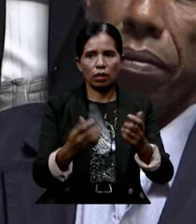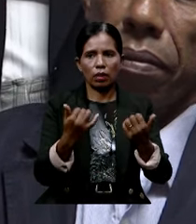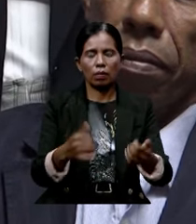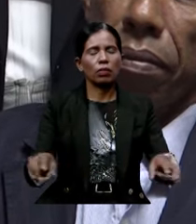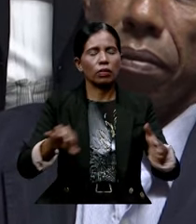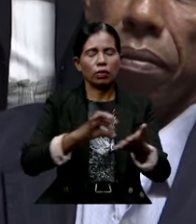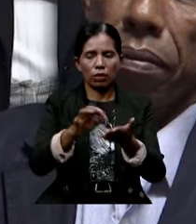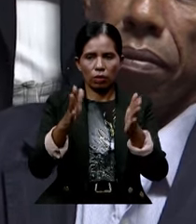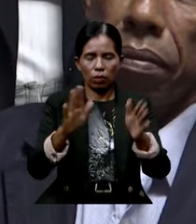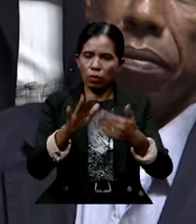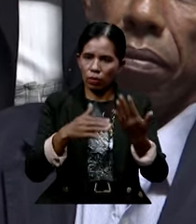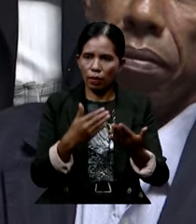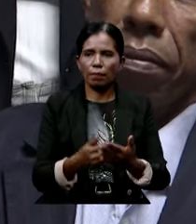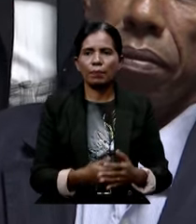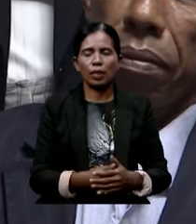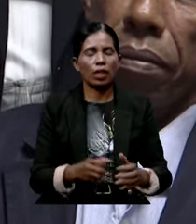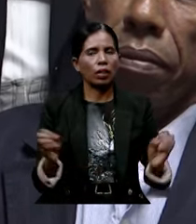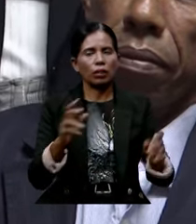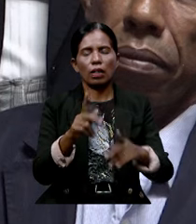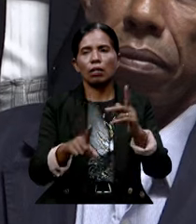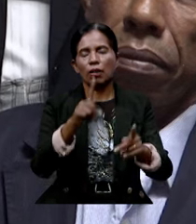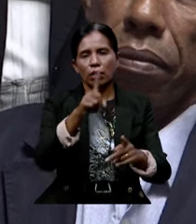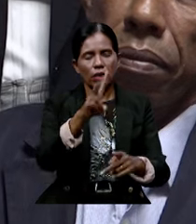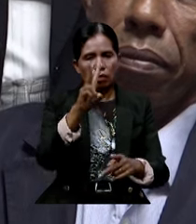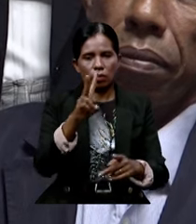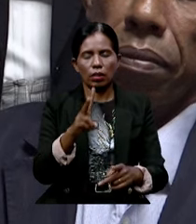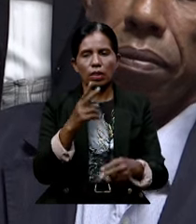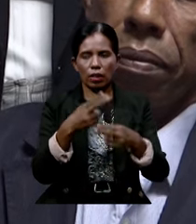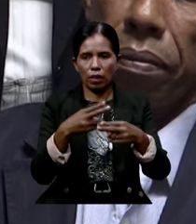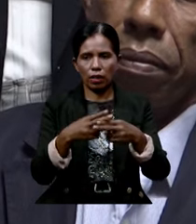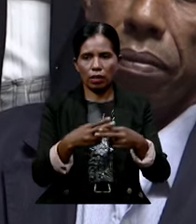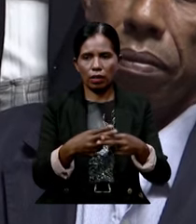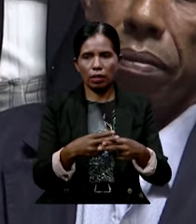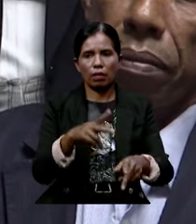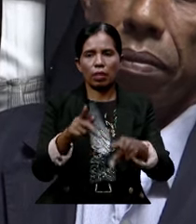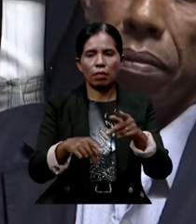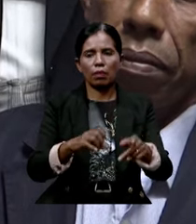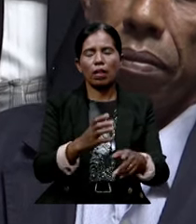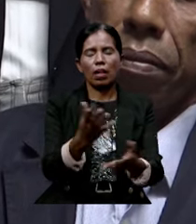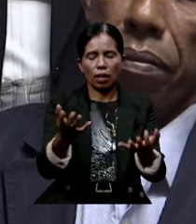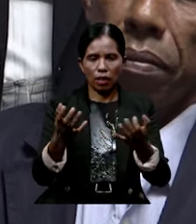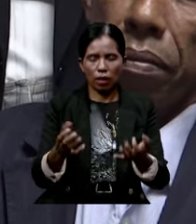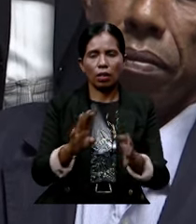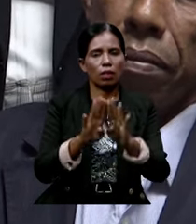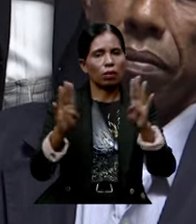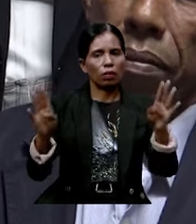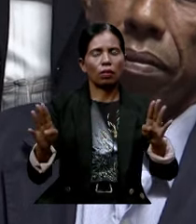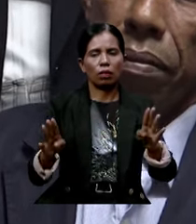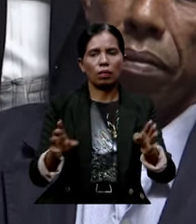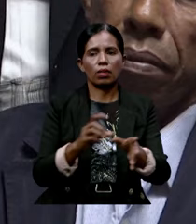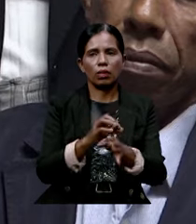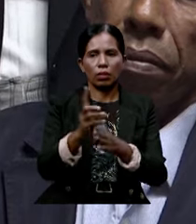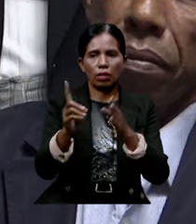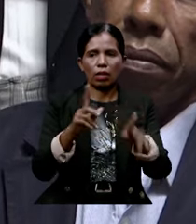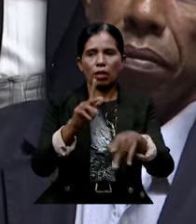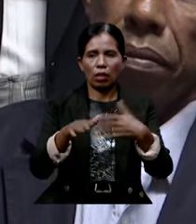hotu fundador la aus emaida dua nena dit ini sa dor senyor Jose dos Santos mori buka fundador me